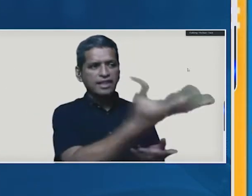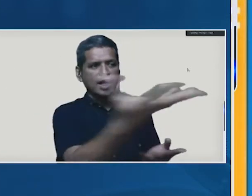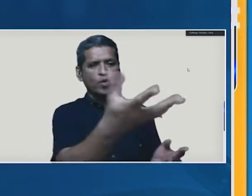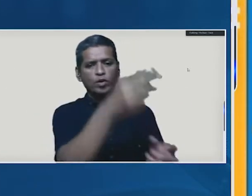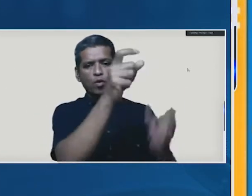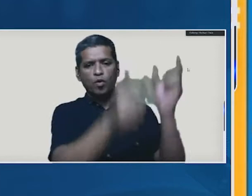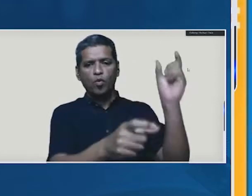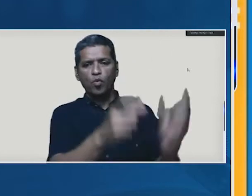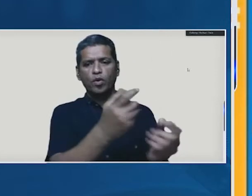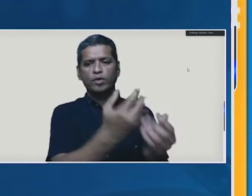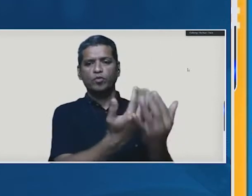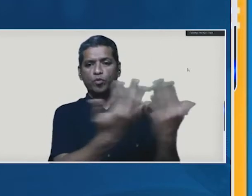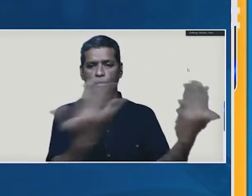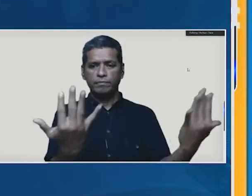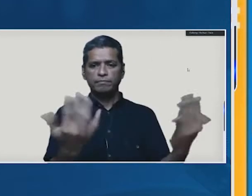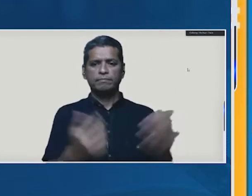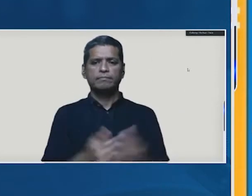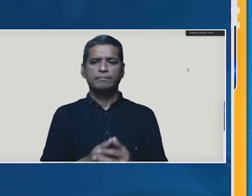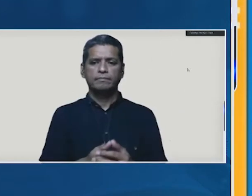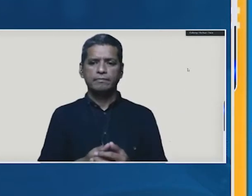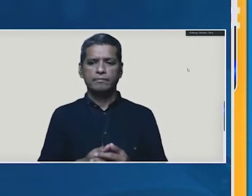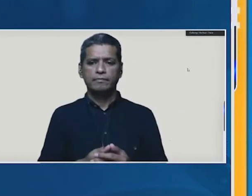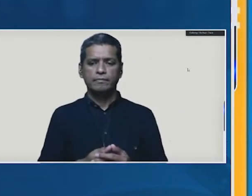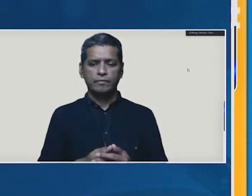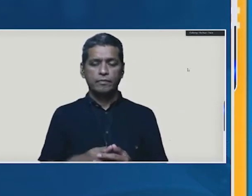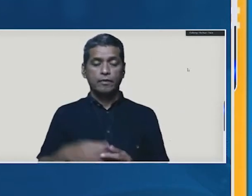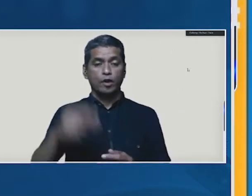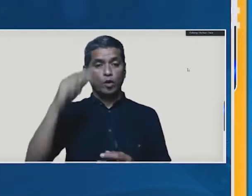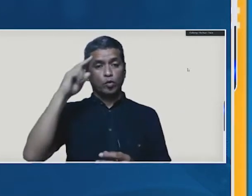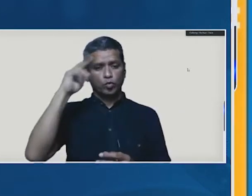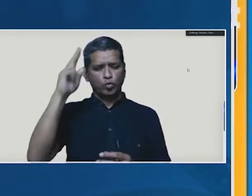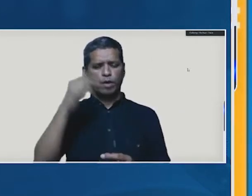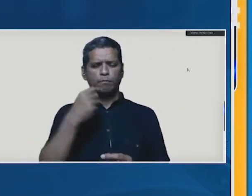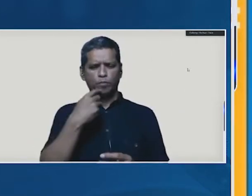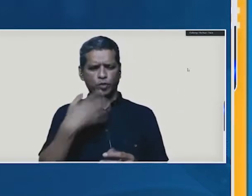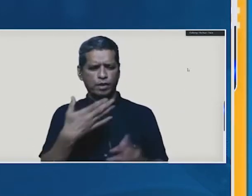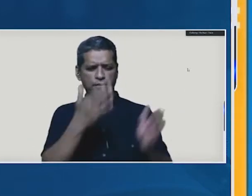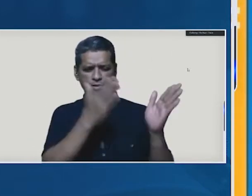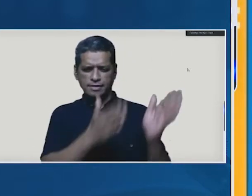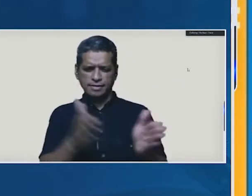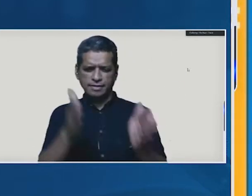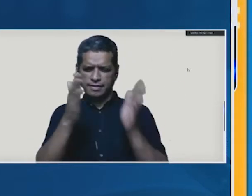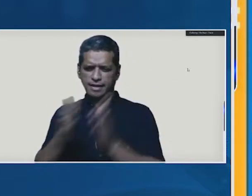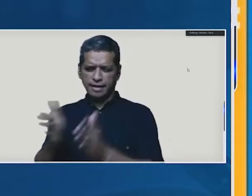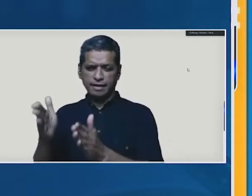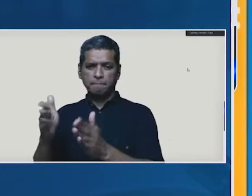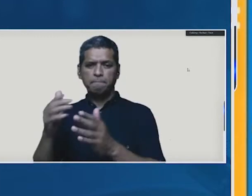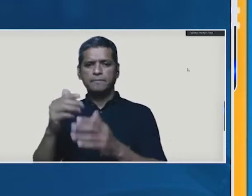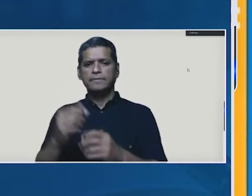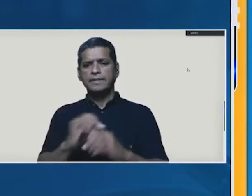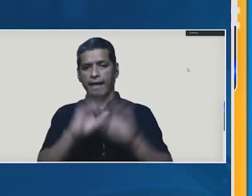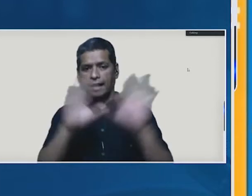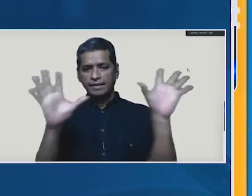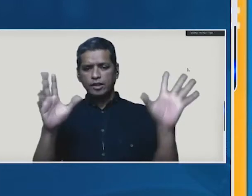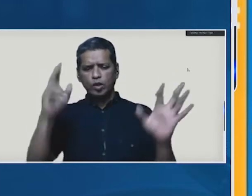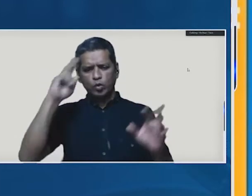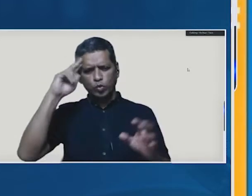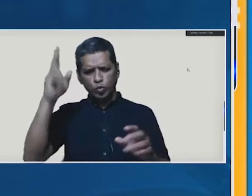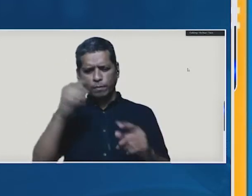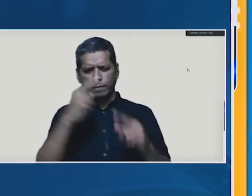Tuhan Punya perhitungan yang jelas kehancuran umat Tuhan